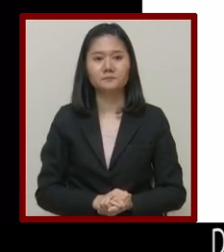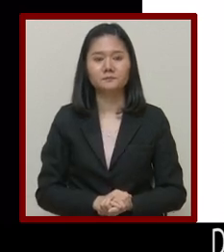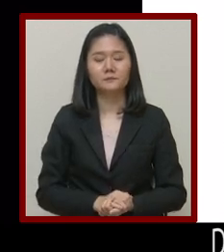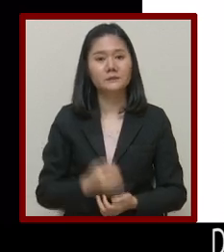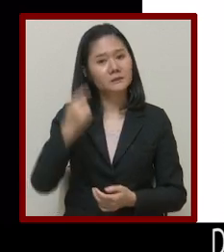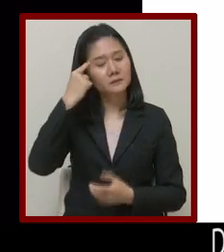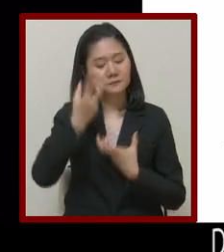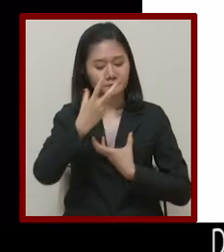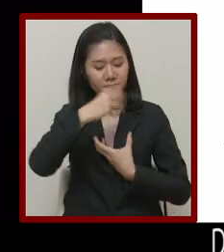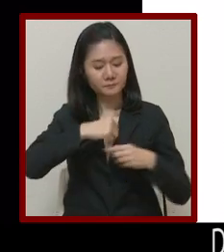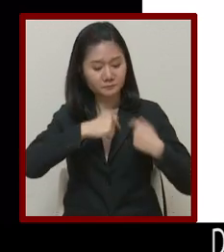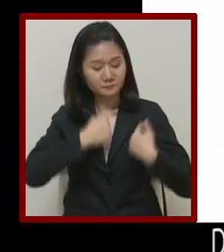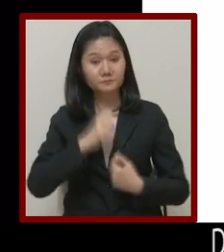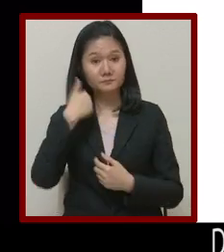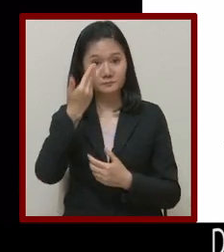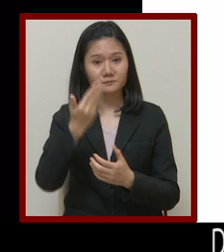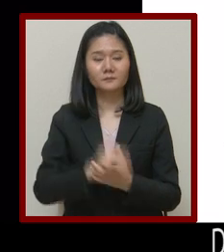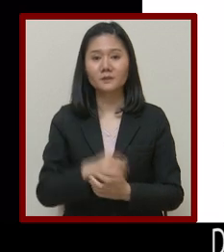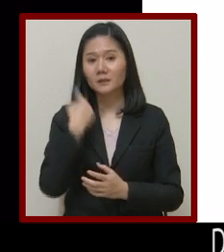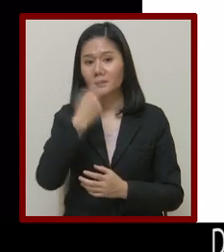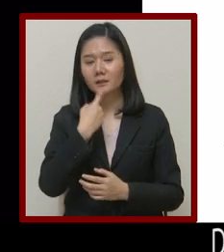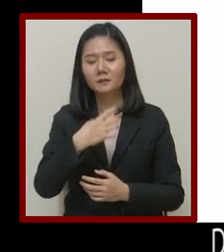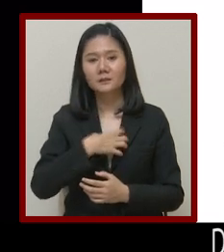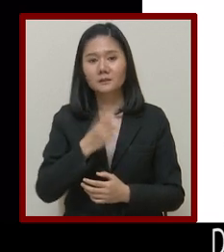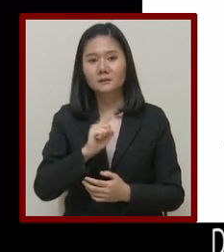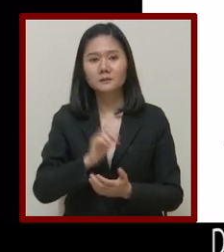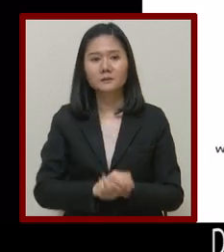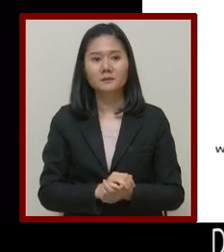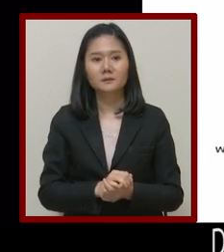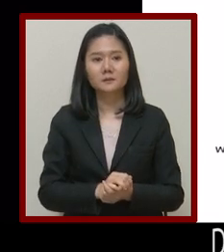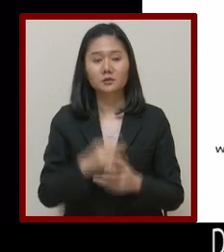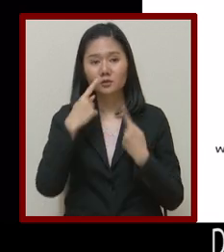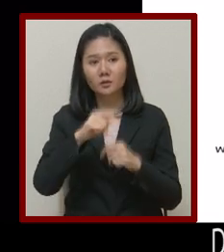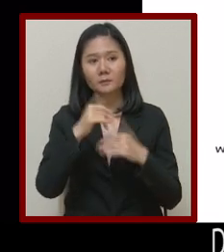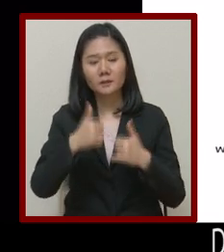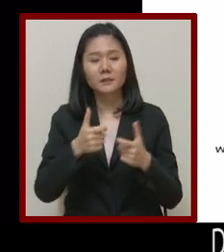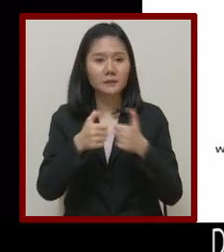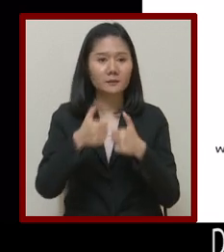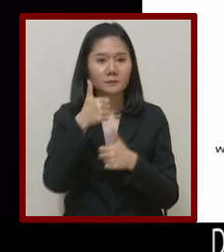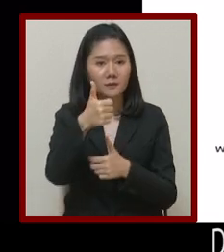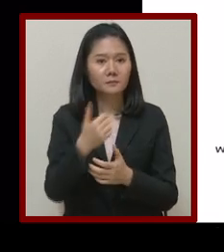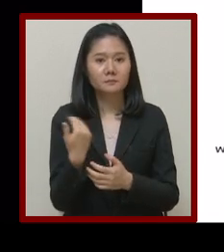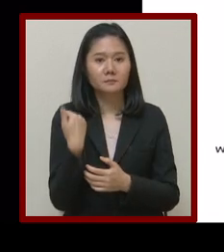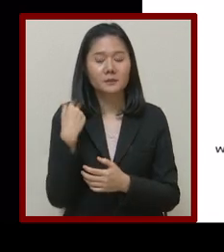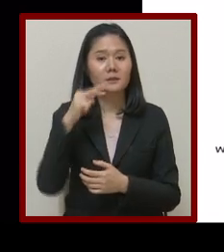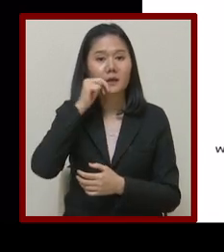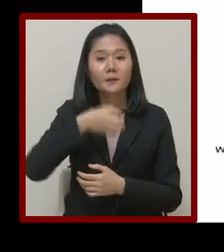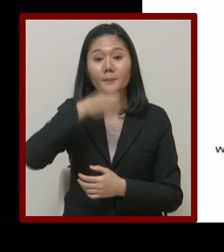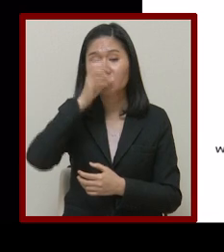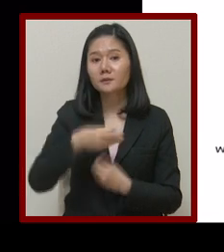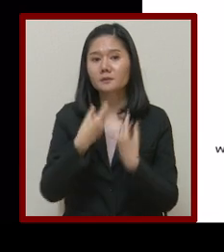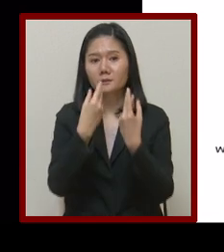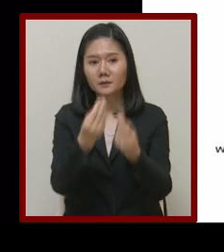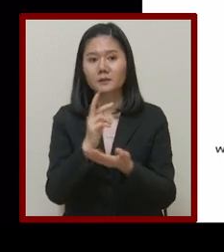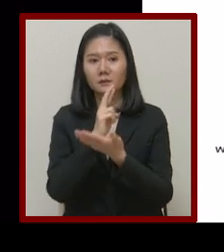เดี๋ยวให้คิดไว้ในใจถ้าใครสามารถที่จะตอบหรือเล่นเกมรางวัลได้เยอะๆอาจจะมีน้ำดื่มสมุน